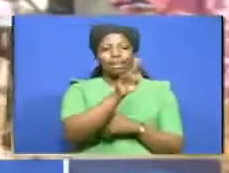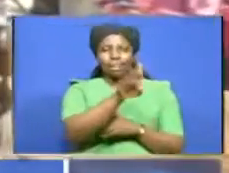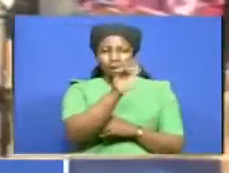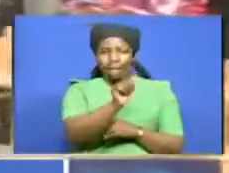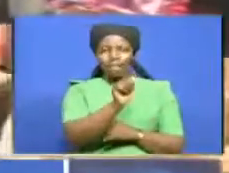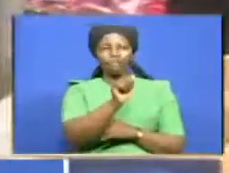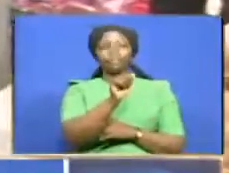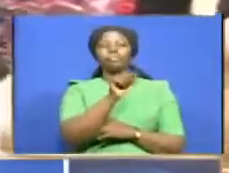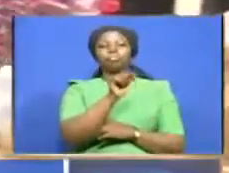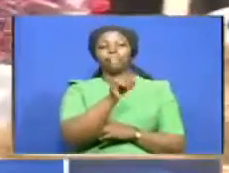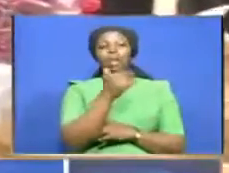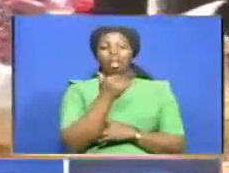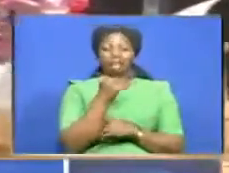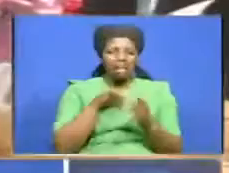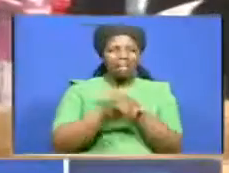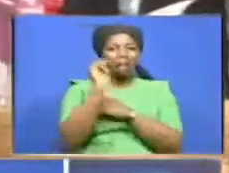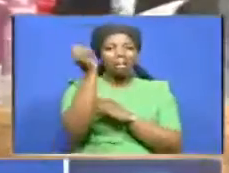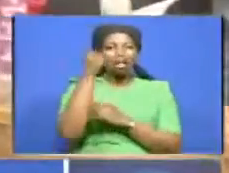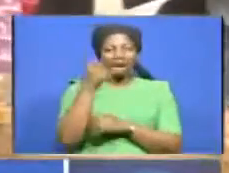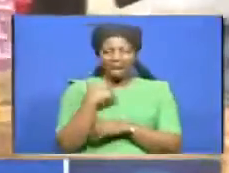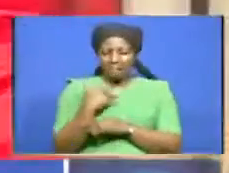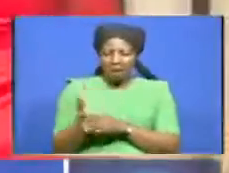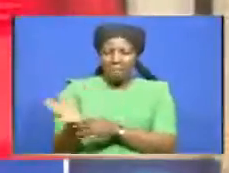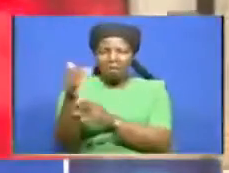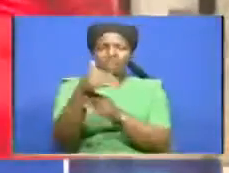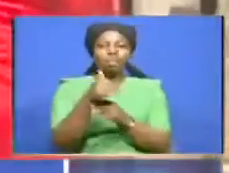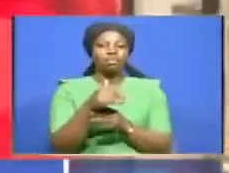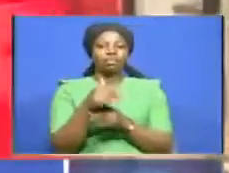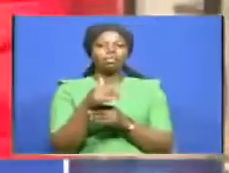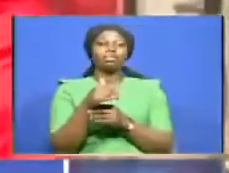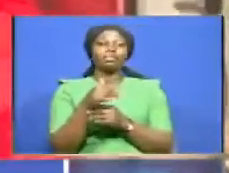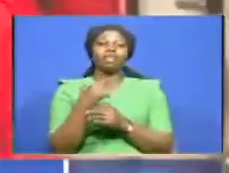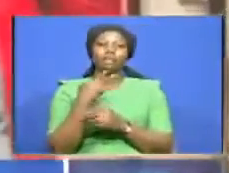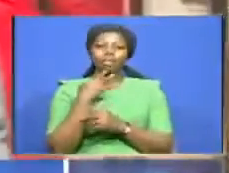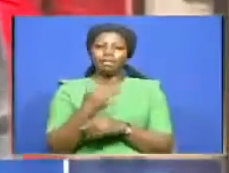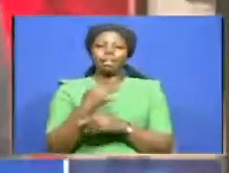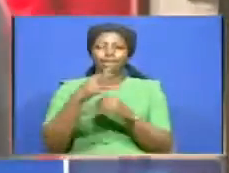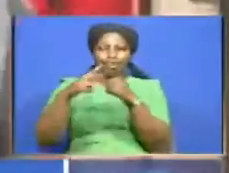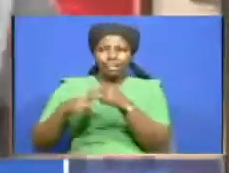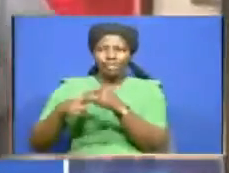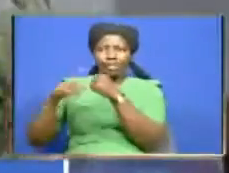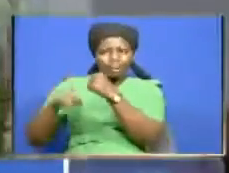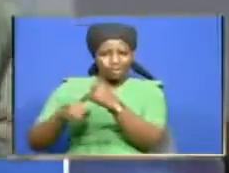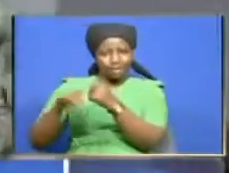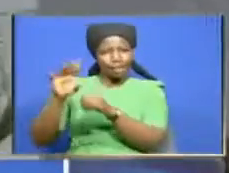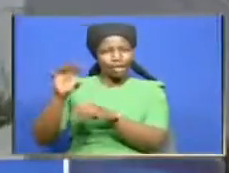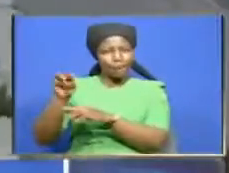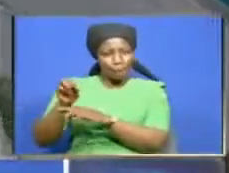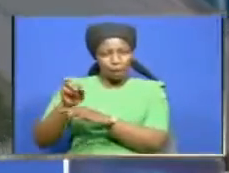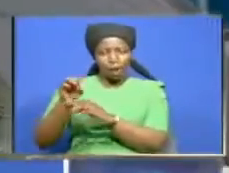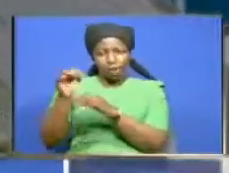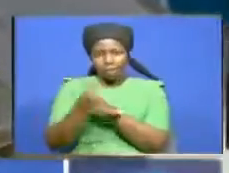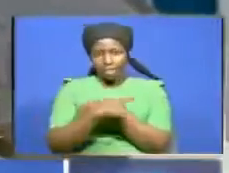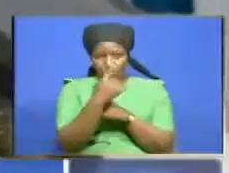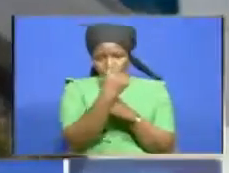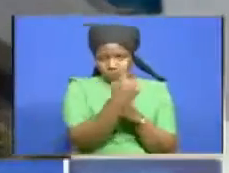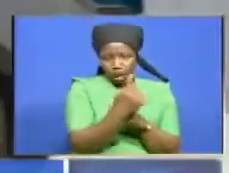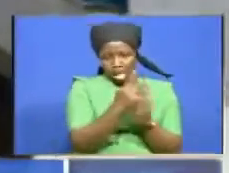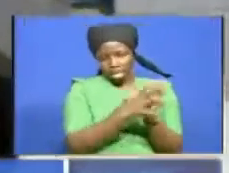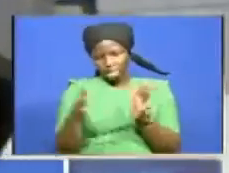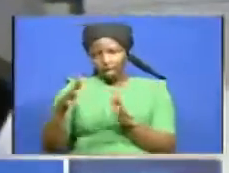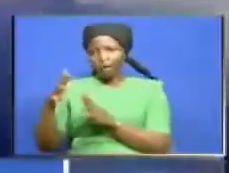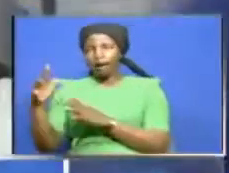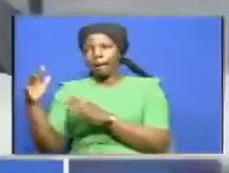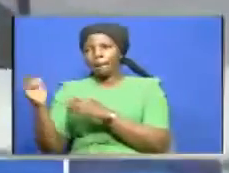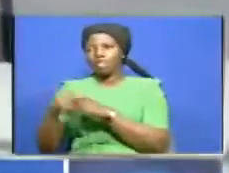ukusanyaji ushuru humo nchini ilikusanya shilingi bilioni 379 katika kipindi cha mwezi Julai hadi Septemba